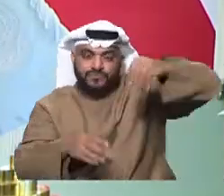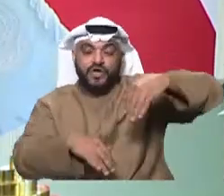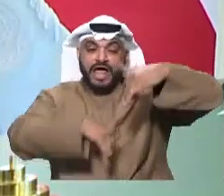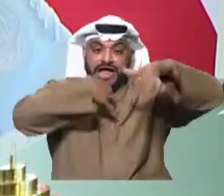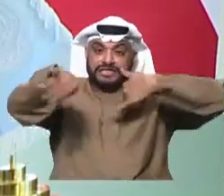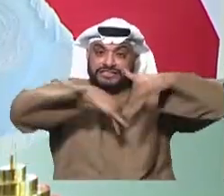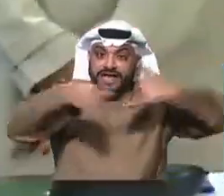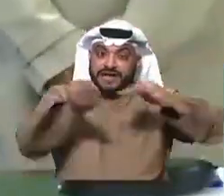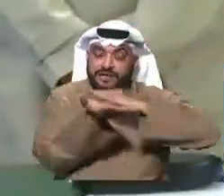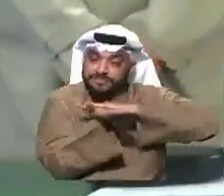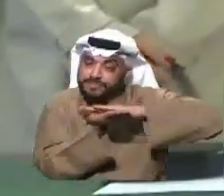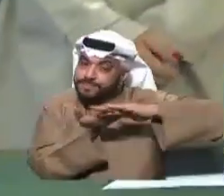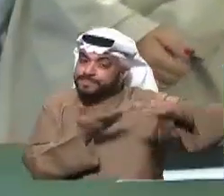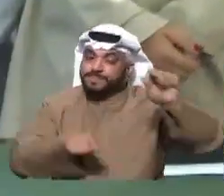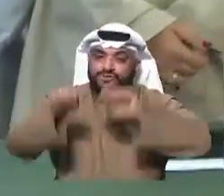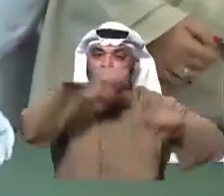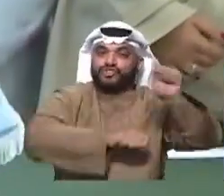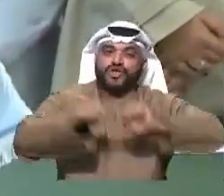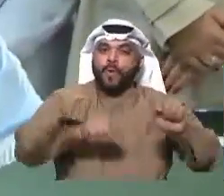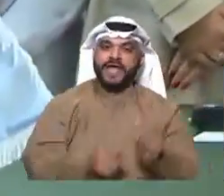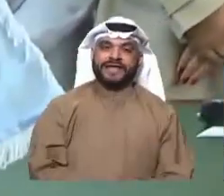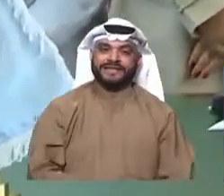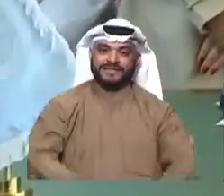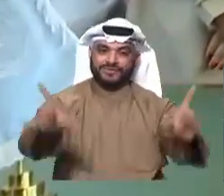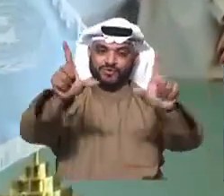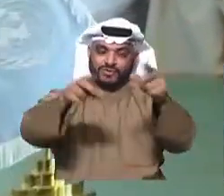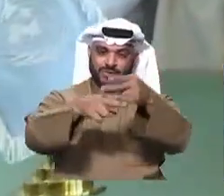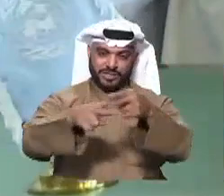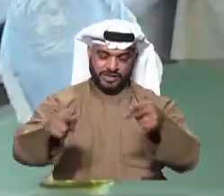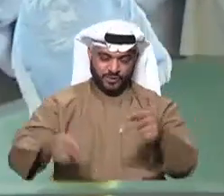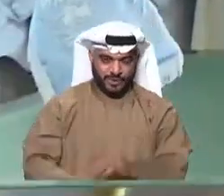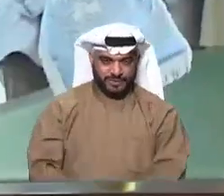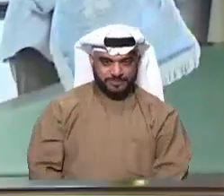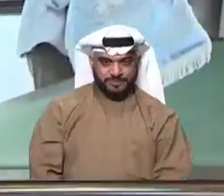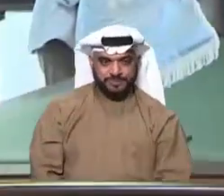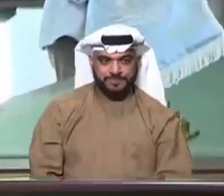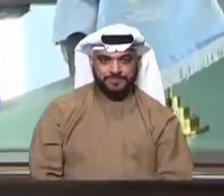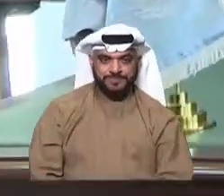مواقع متفرقة. يوسف صفر، تلفزيون دولة الكويت.